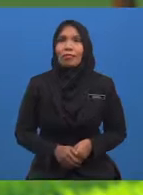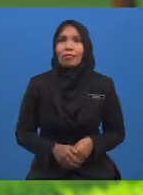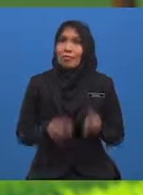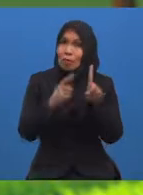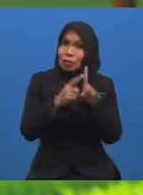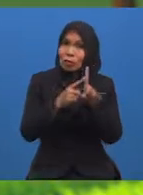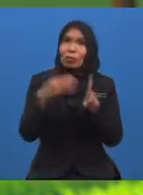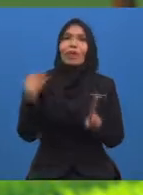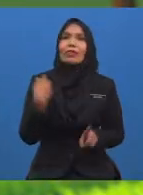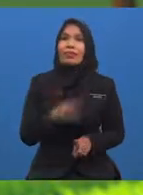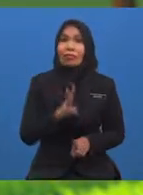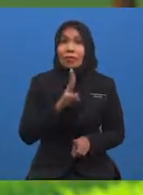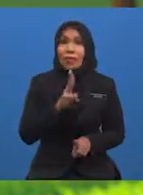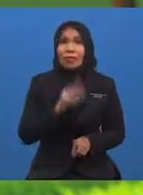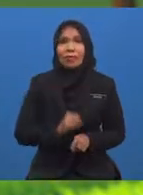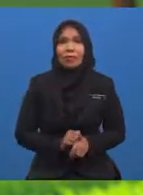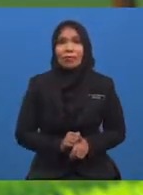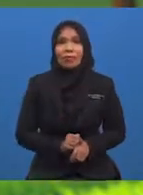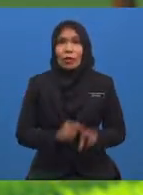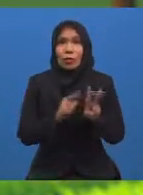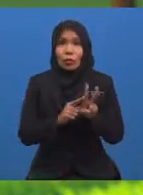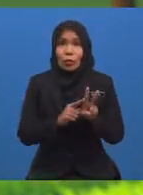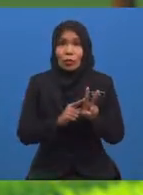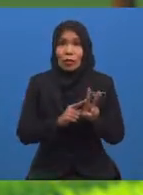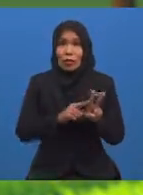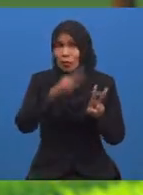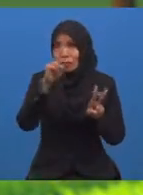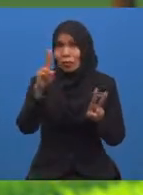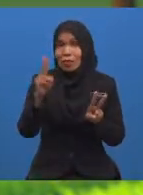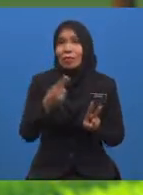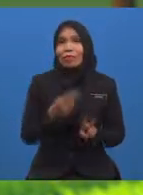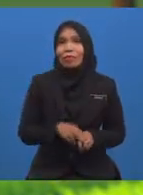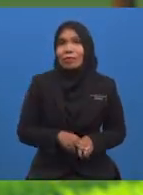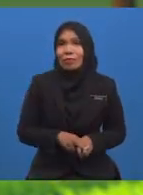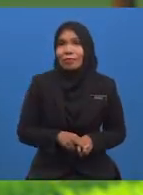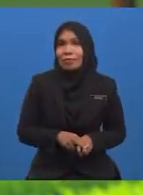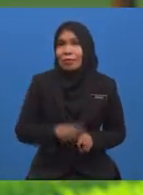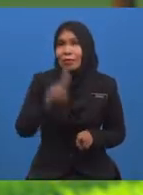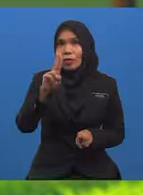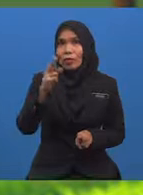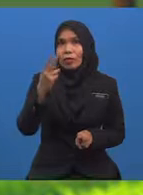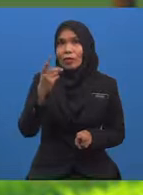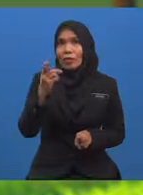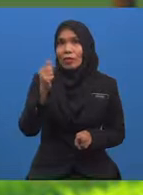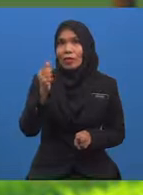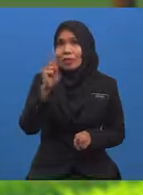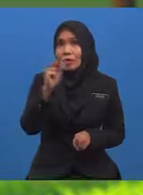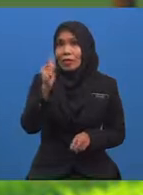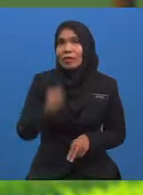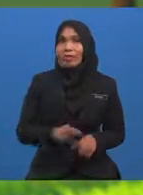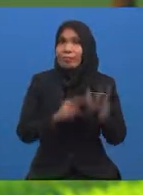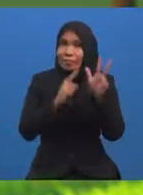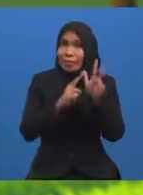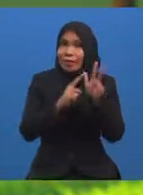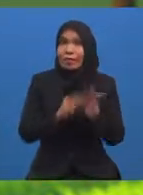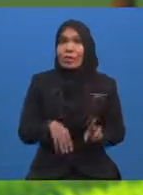kehadiran air. Kedua, udara. Dan yang ketiga, suhu yang sesuai.